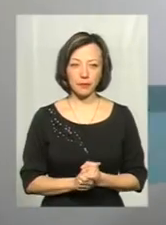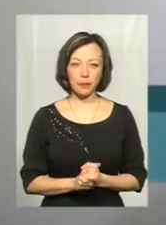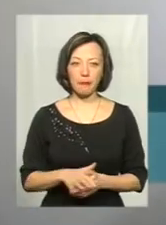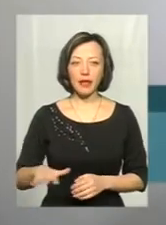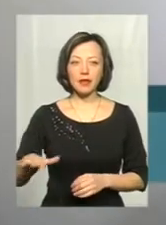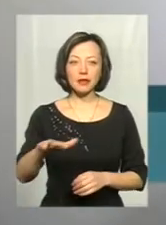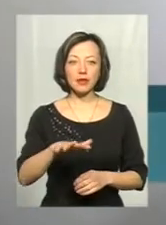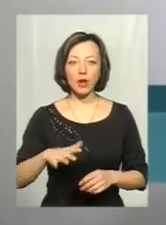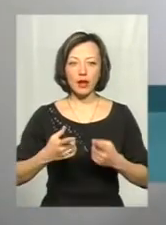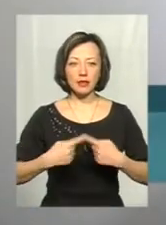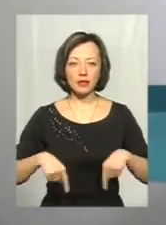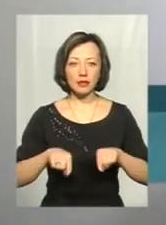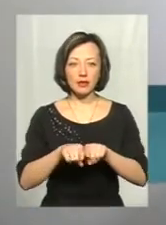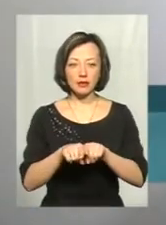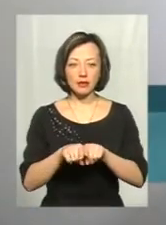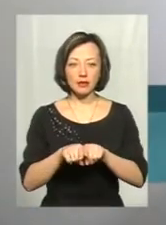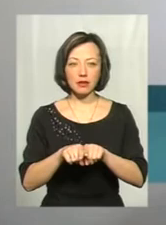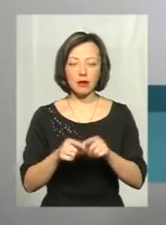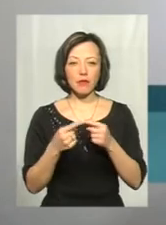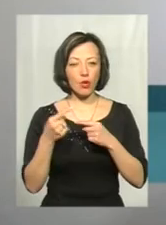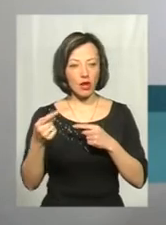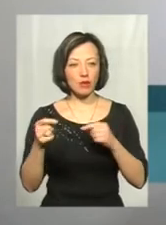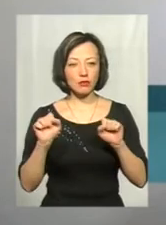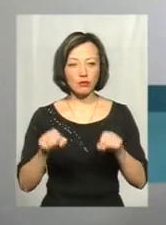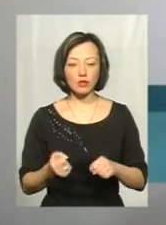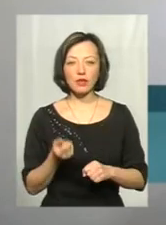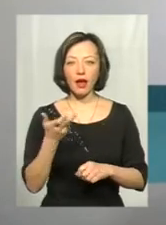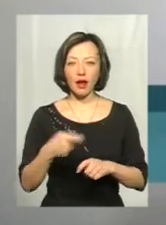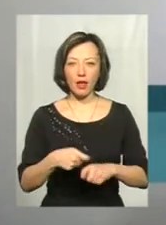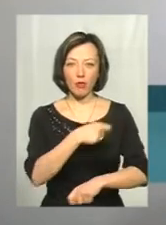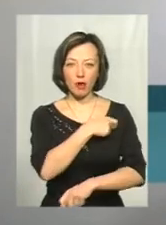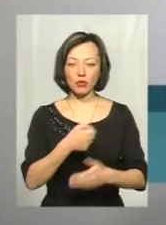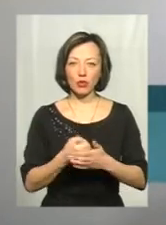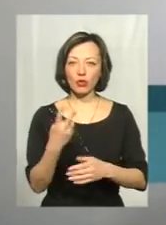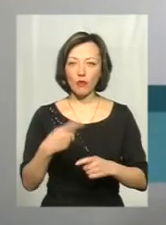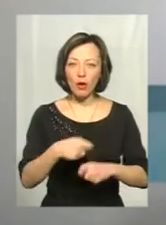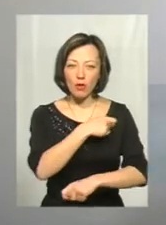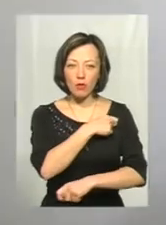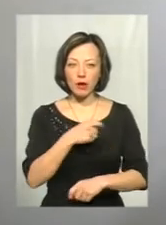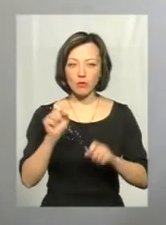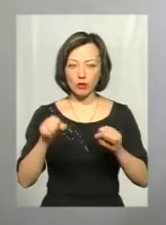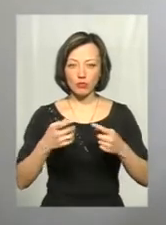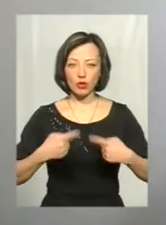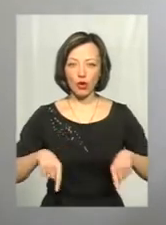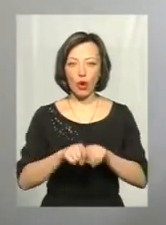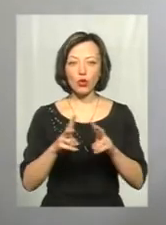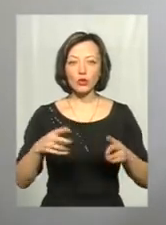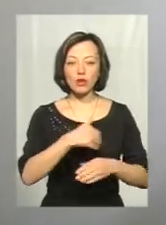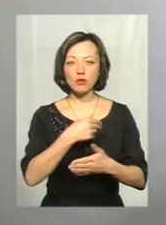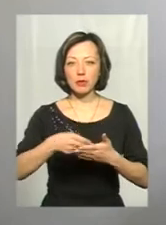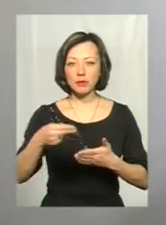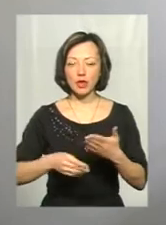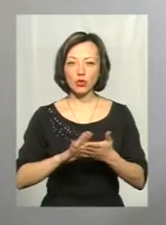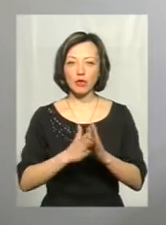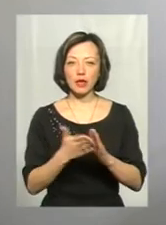Територіальна дільниця, ну, протяжність має, може мати декілька кілометрів, до 2 кілометрів має от протяжність дільниця. Хтось захоче підписати з тобою